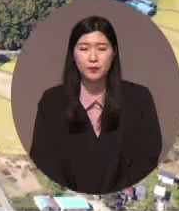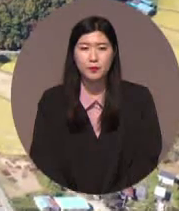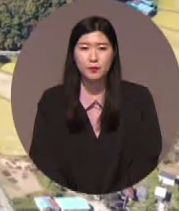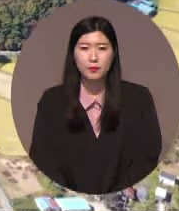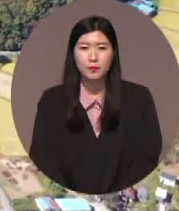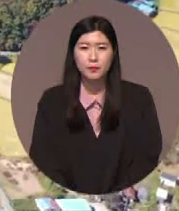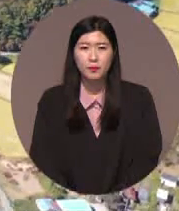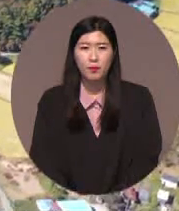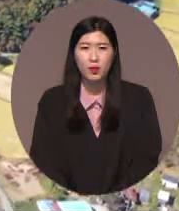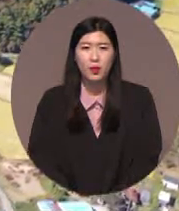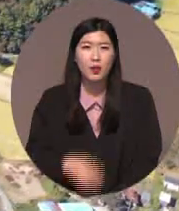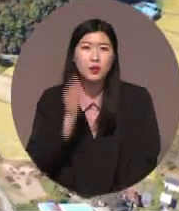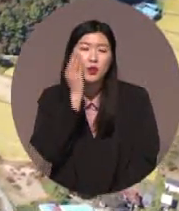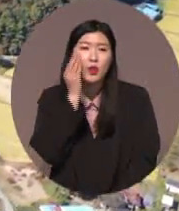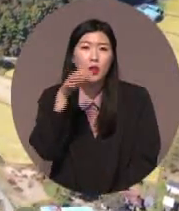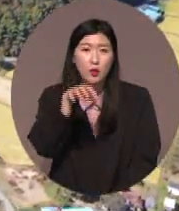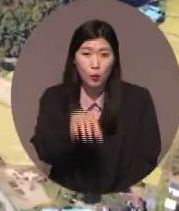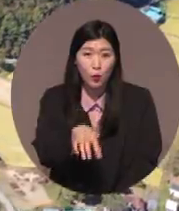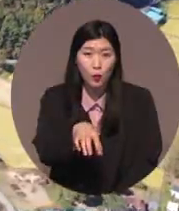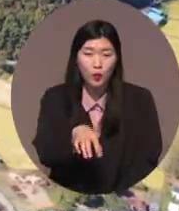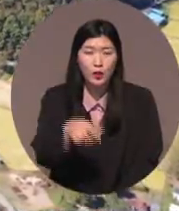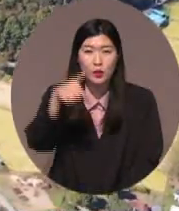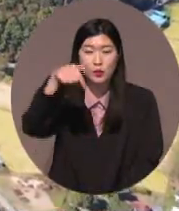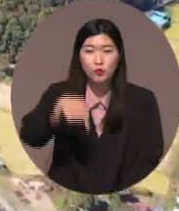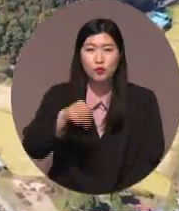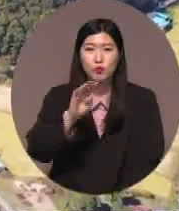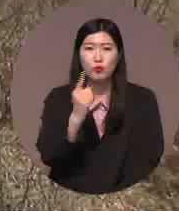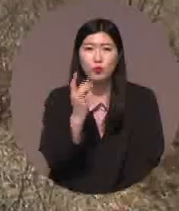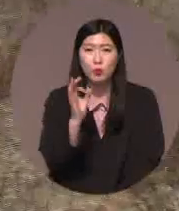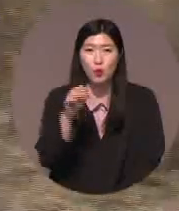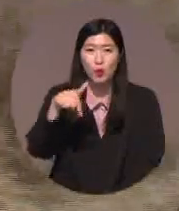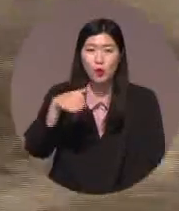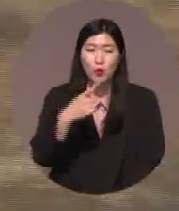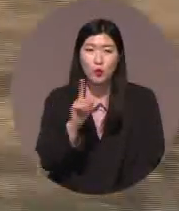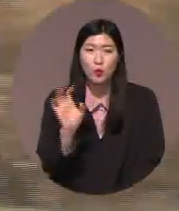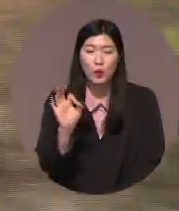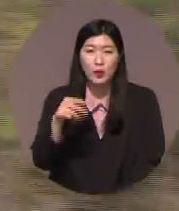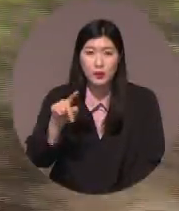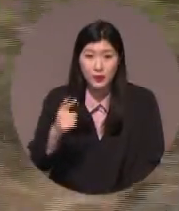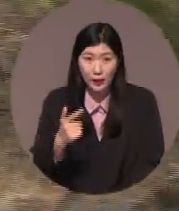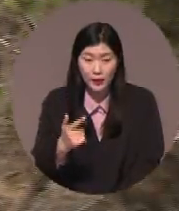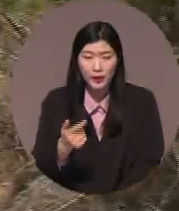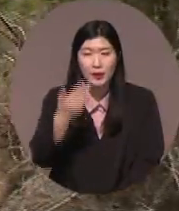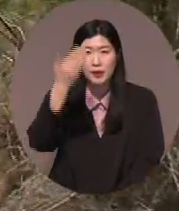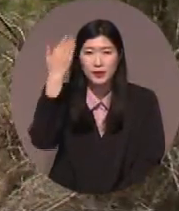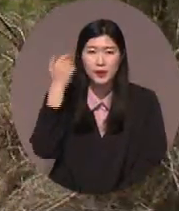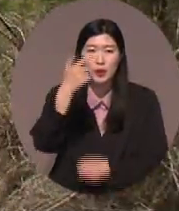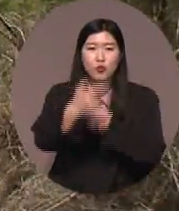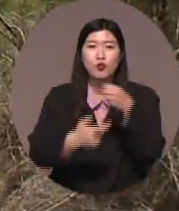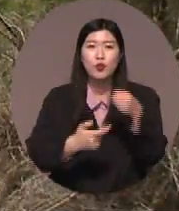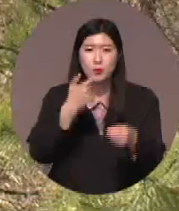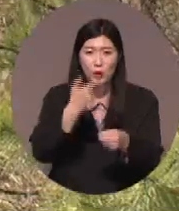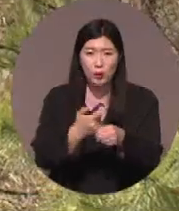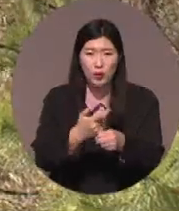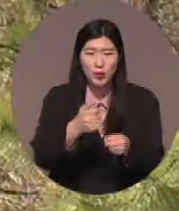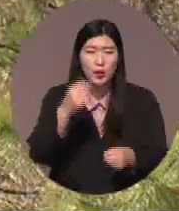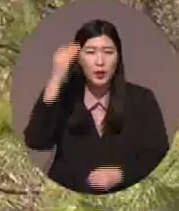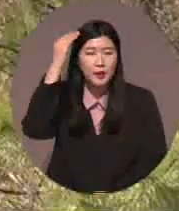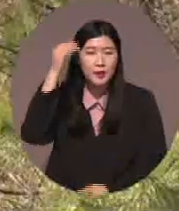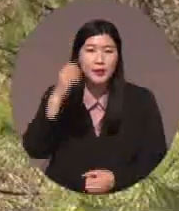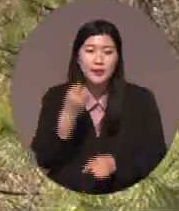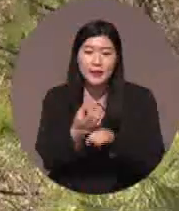기자입니다 청양군 남양에 위치한 구봉광산 지난 1911년 개발 60년 동안 대한민국 최대